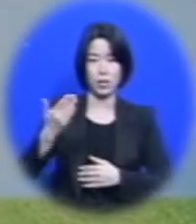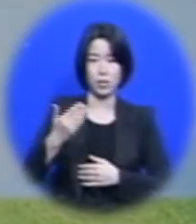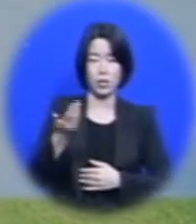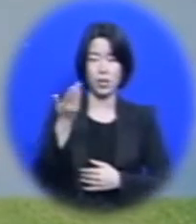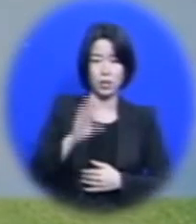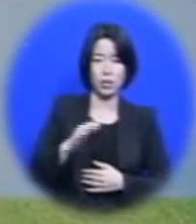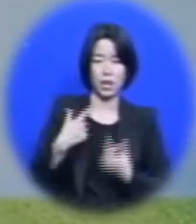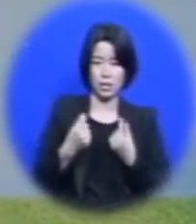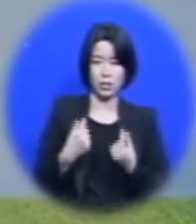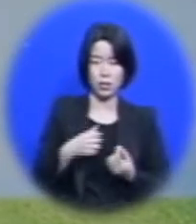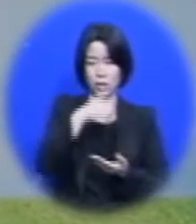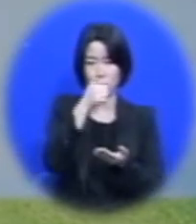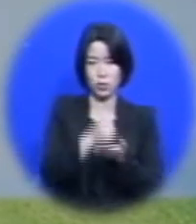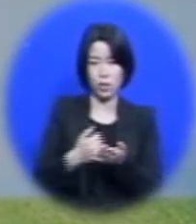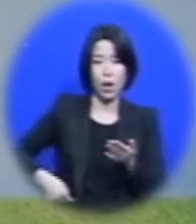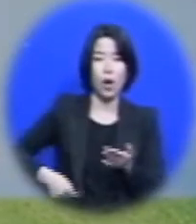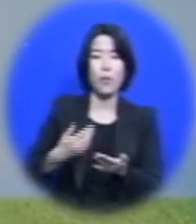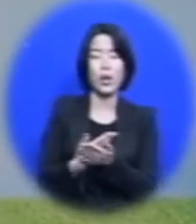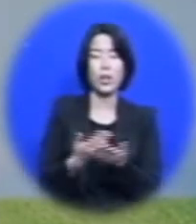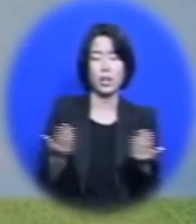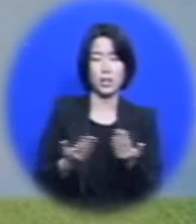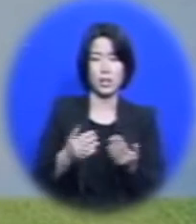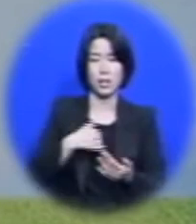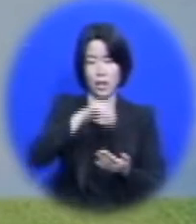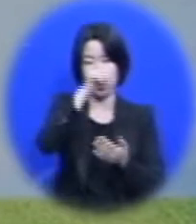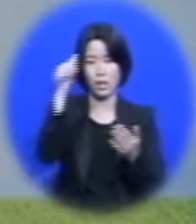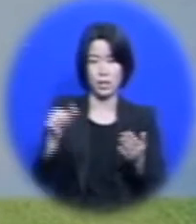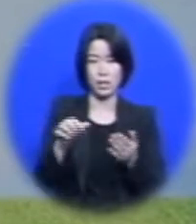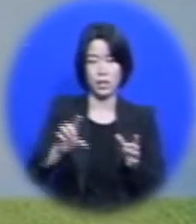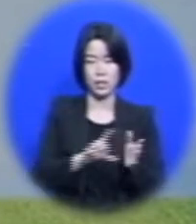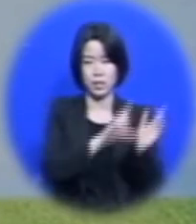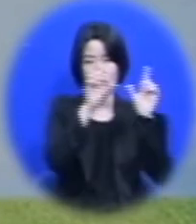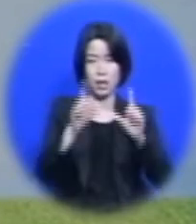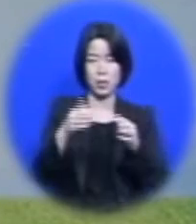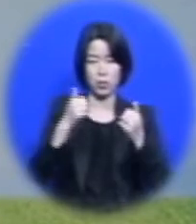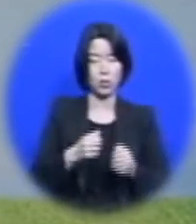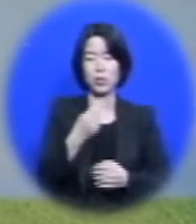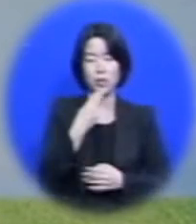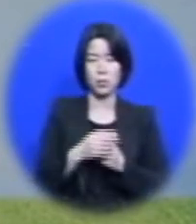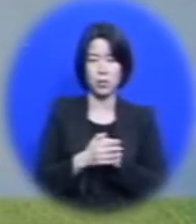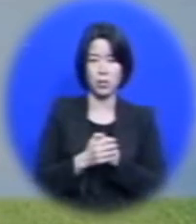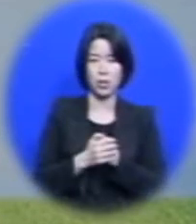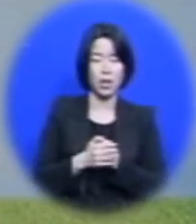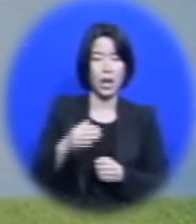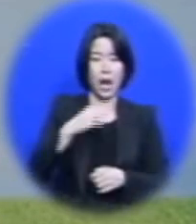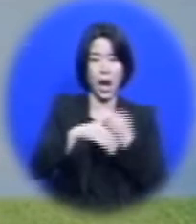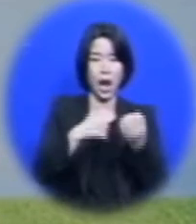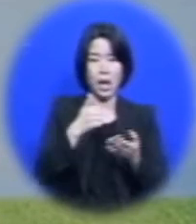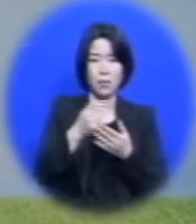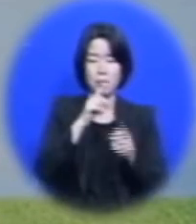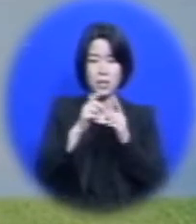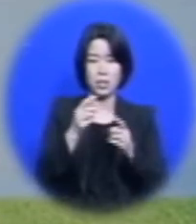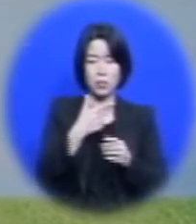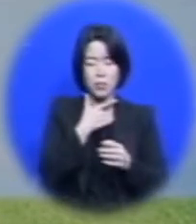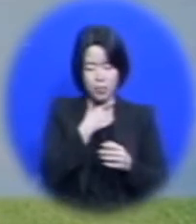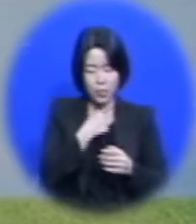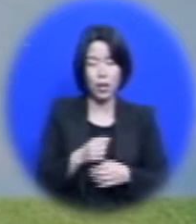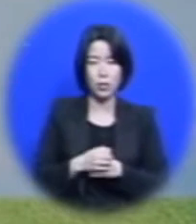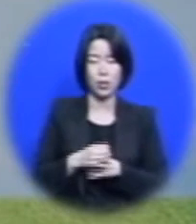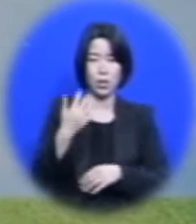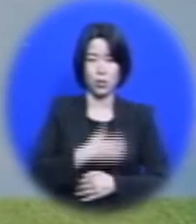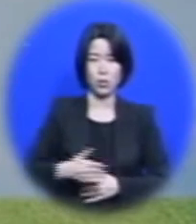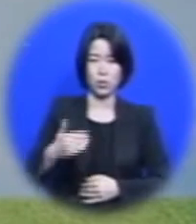여전히 죄를 회개하는 일은 내 삶에 존재하지 않았다. 하나님의 말씀을 갈망하면서도 육신의 정욕이